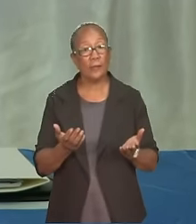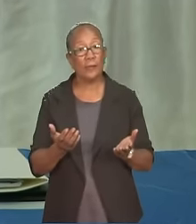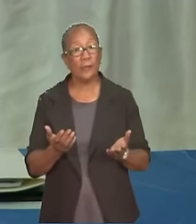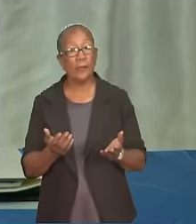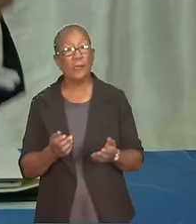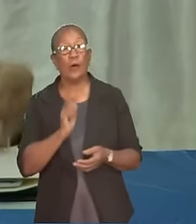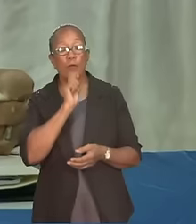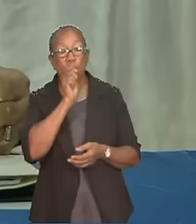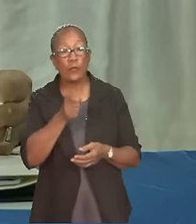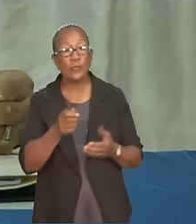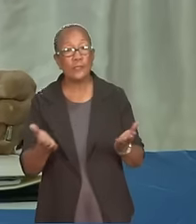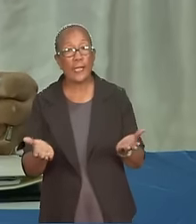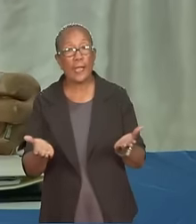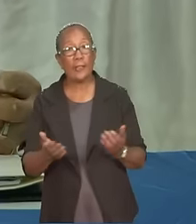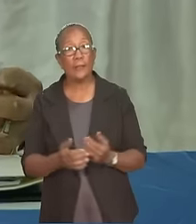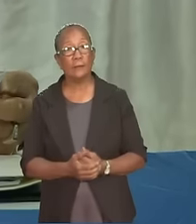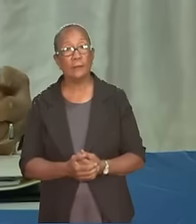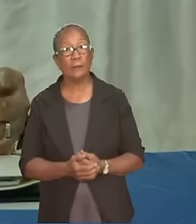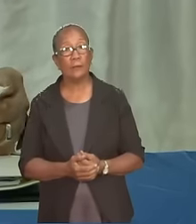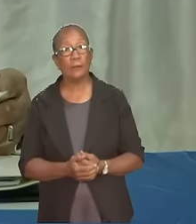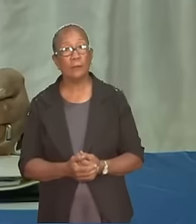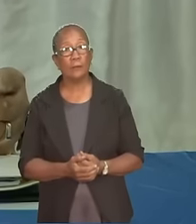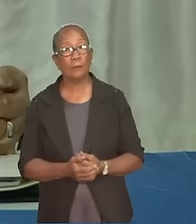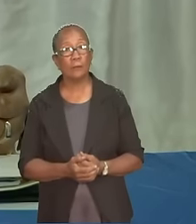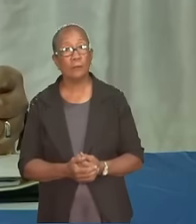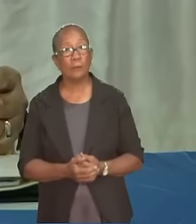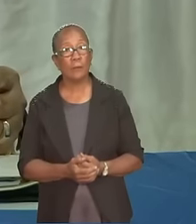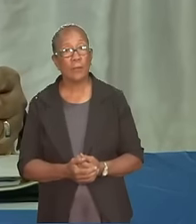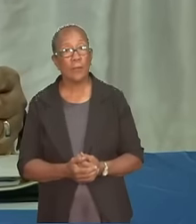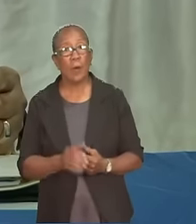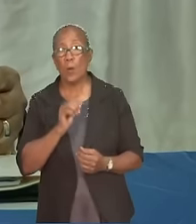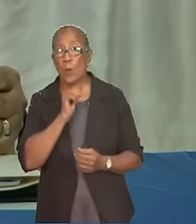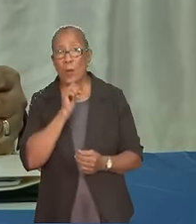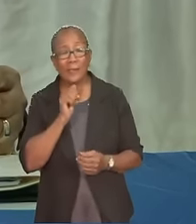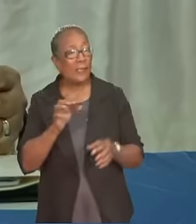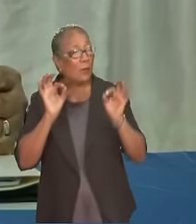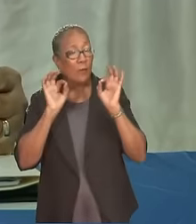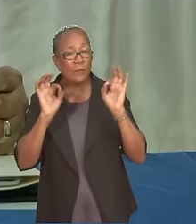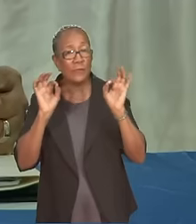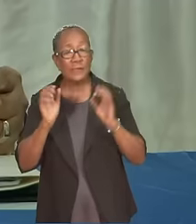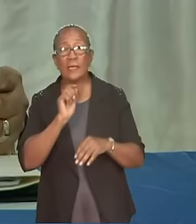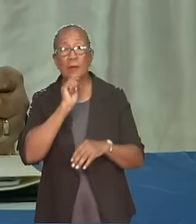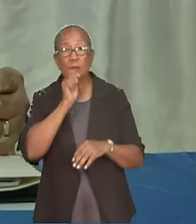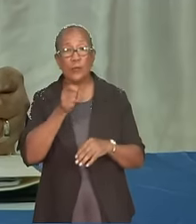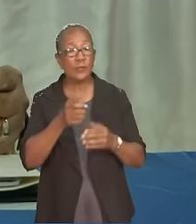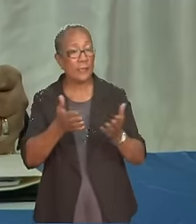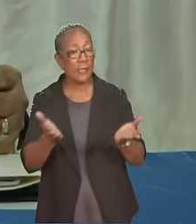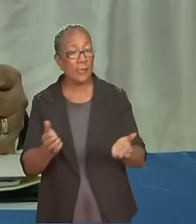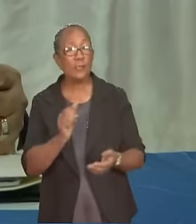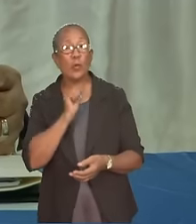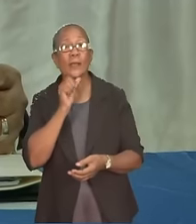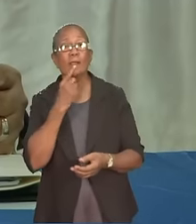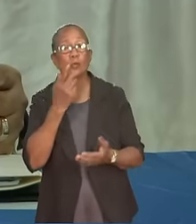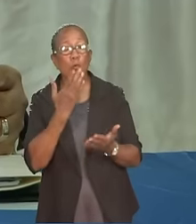raadsvoorstel. Wat geen officieel raadsvoorstel is. Wat nooit goedgekeurd is.